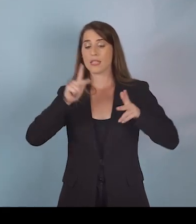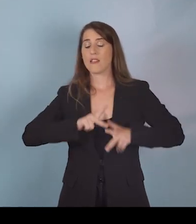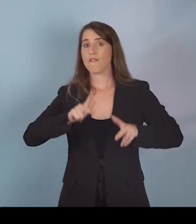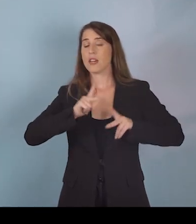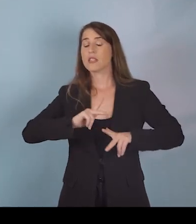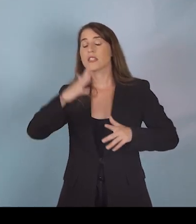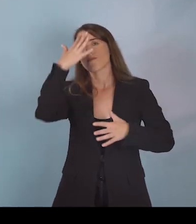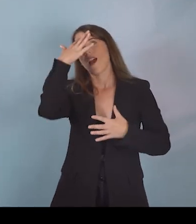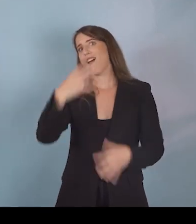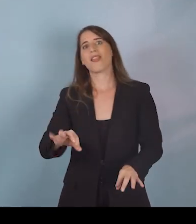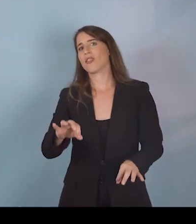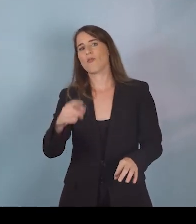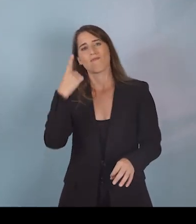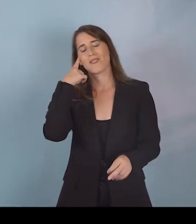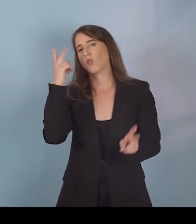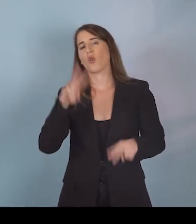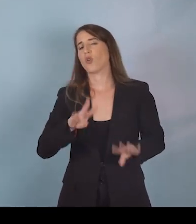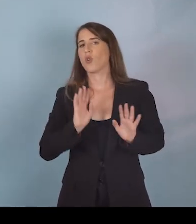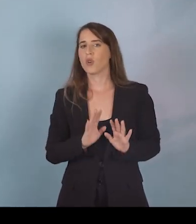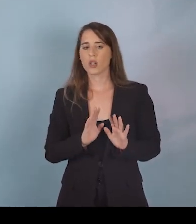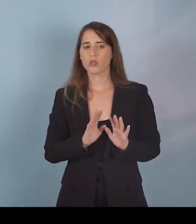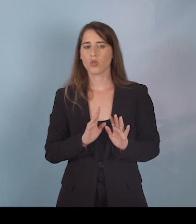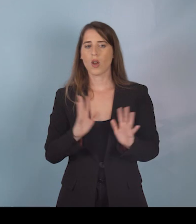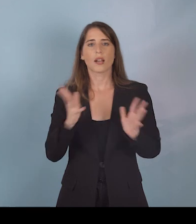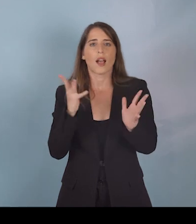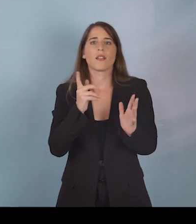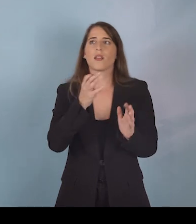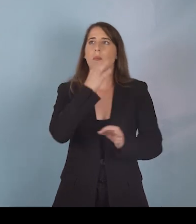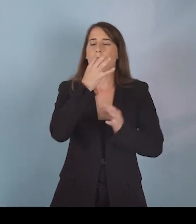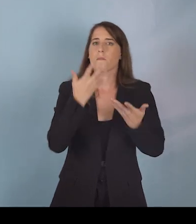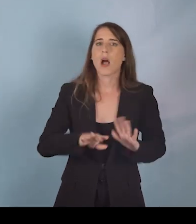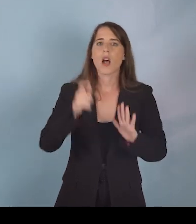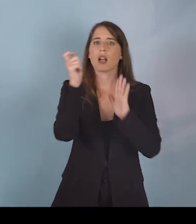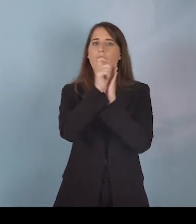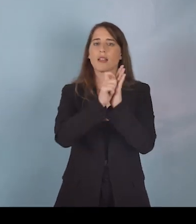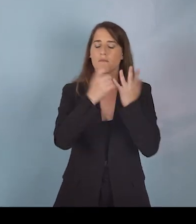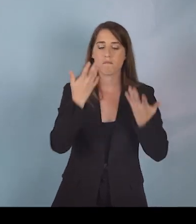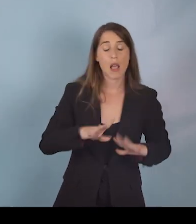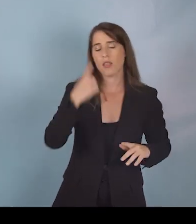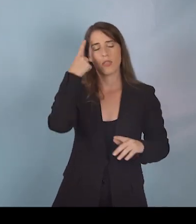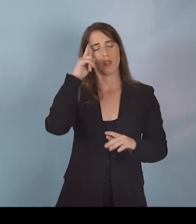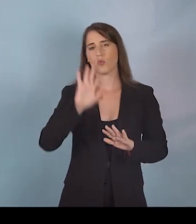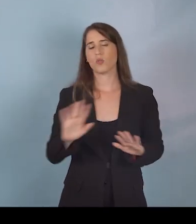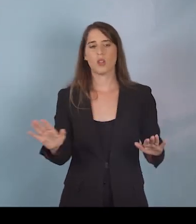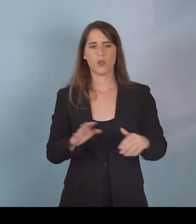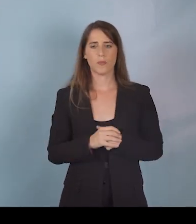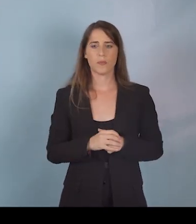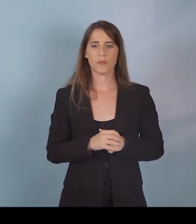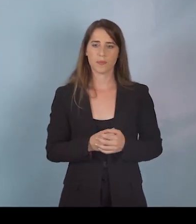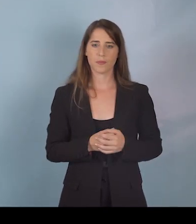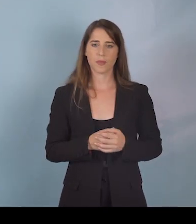πολιτικής, κυβερνητικής, κάτι που να έχει υποθεί, καταγραφεί, να αποτελεί και να δούμε από εκεί και πέρα τι μπορούμε να